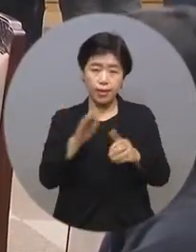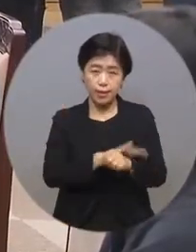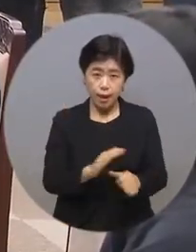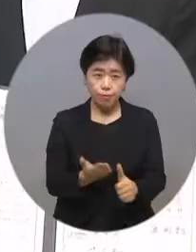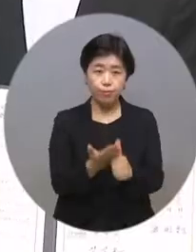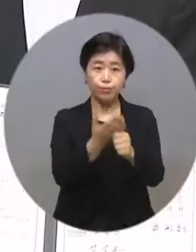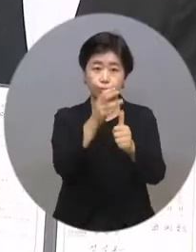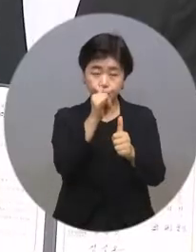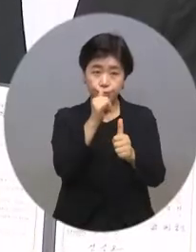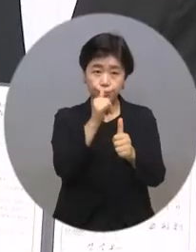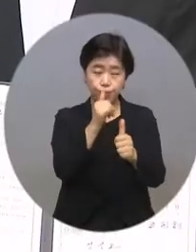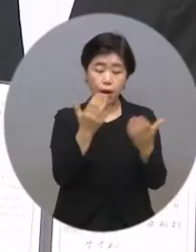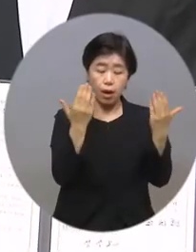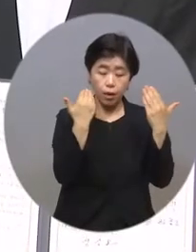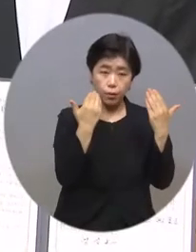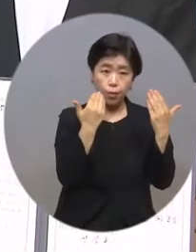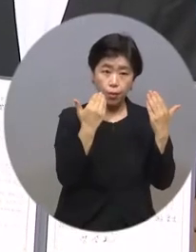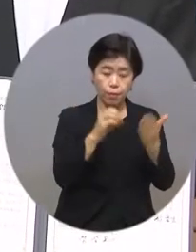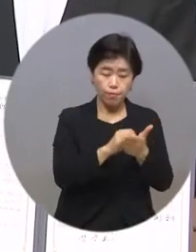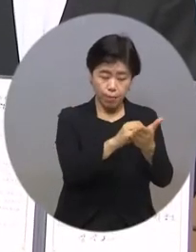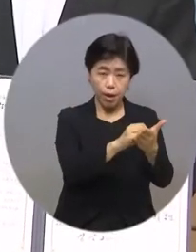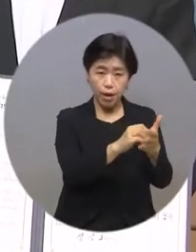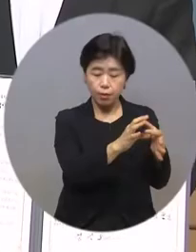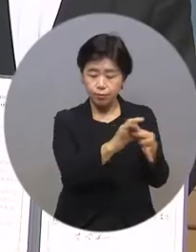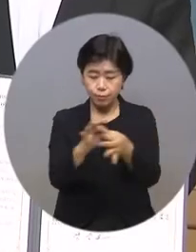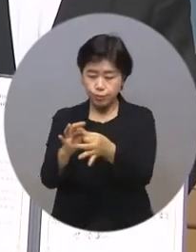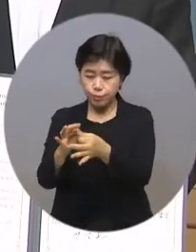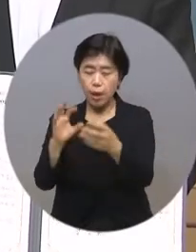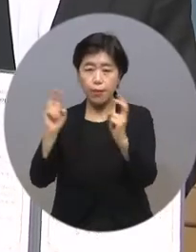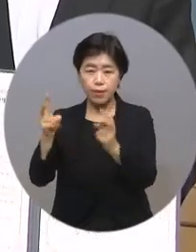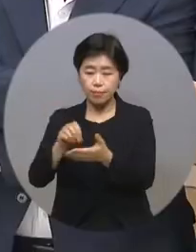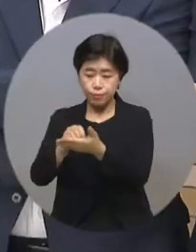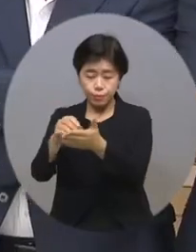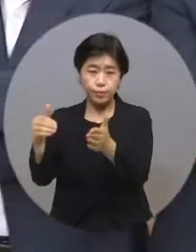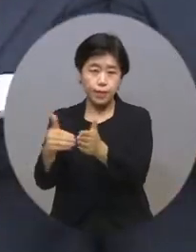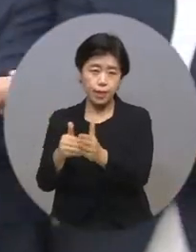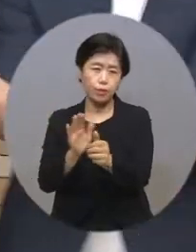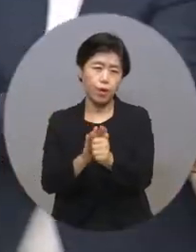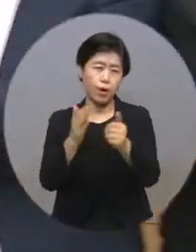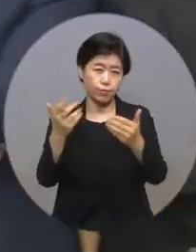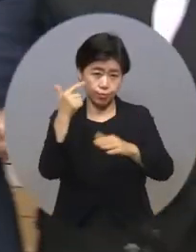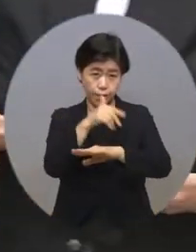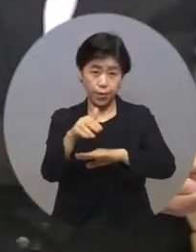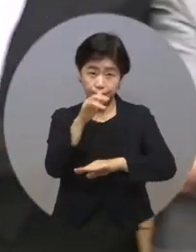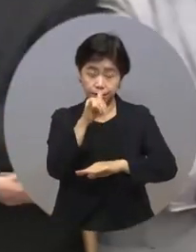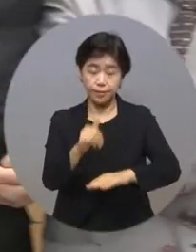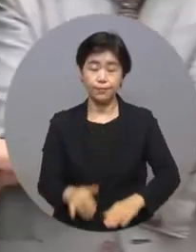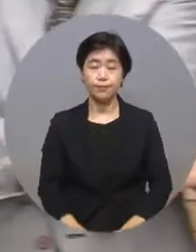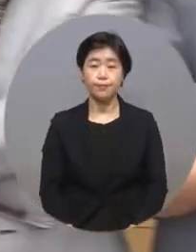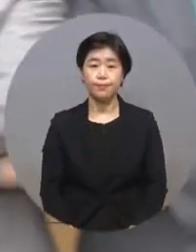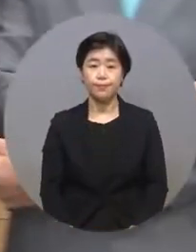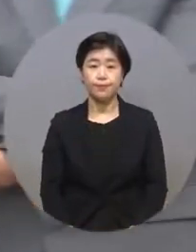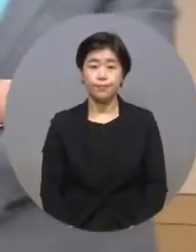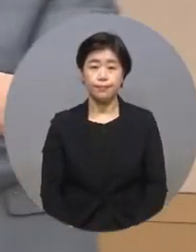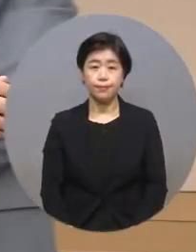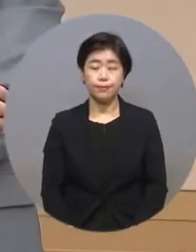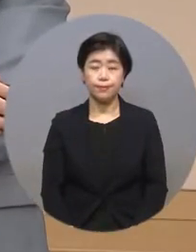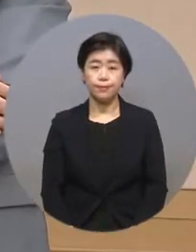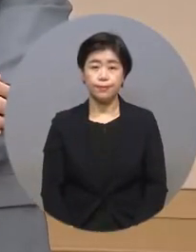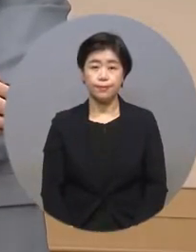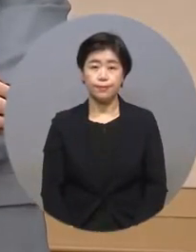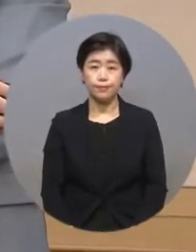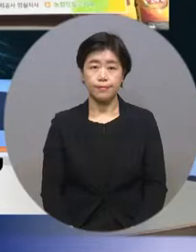취창업까지 이어지는 지역인재 육성체계가 마련되기를 기대하고 있습니다. 복지TV 전북방송 장유진입니다.